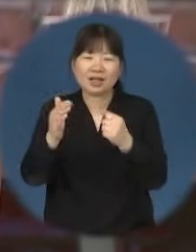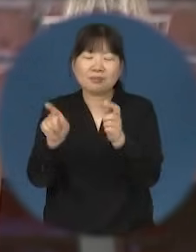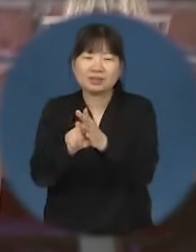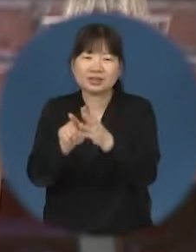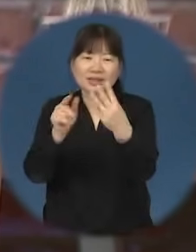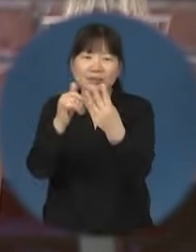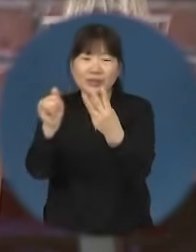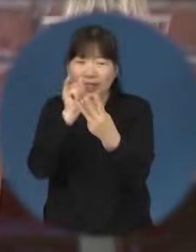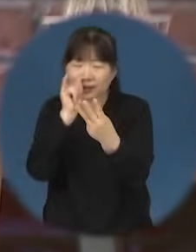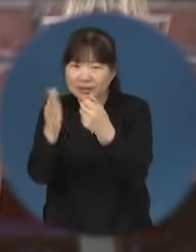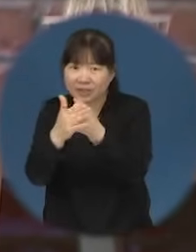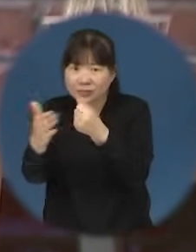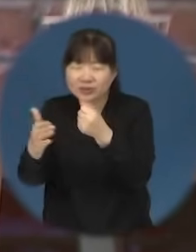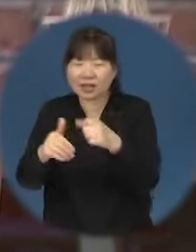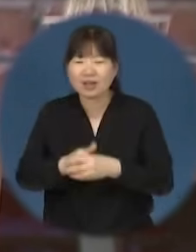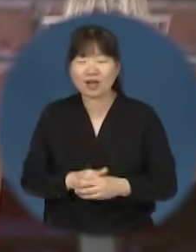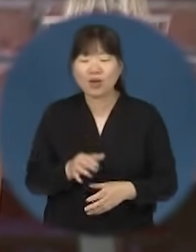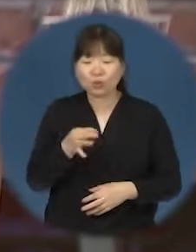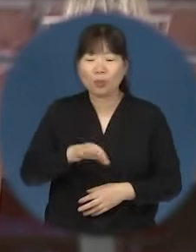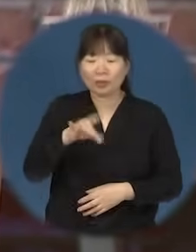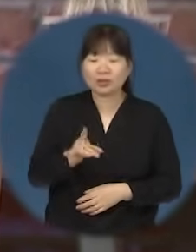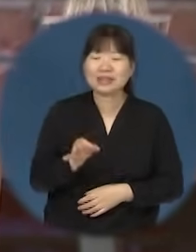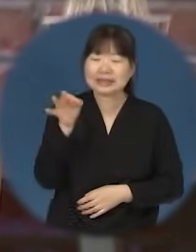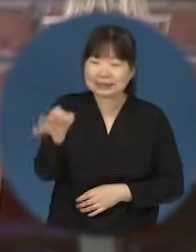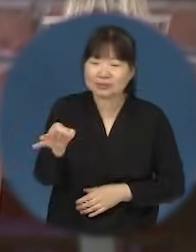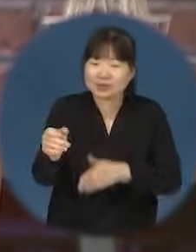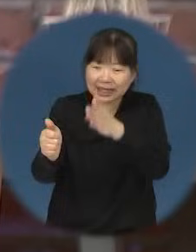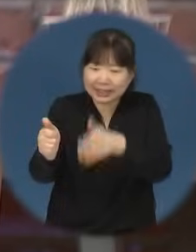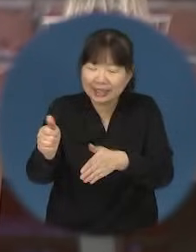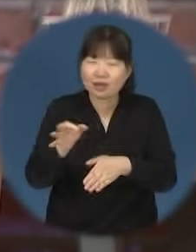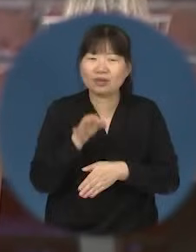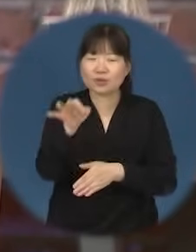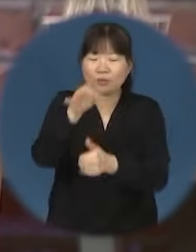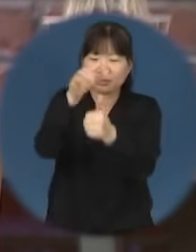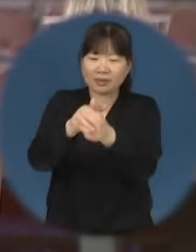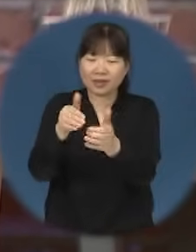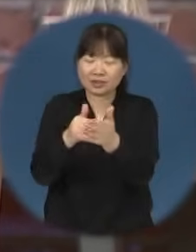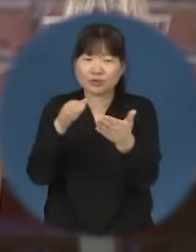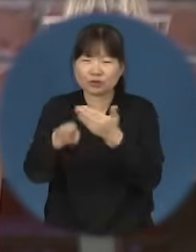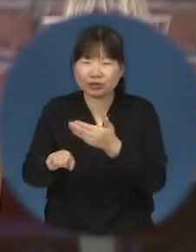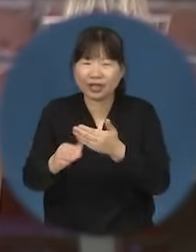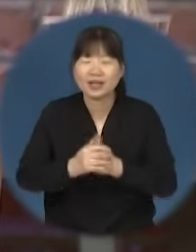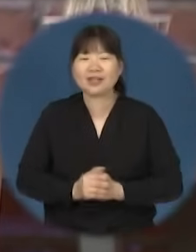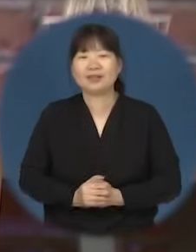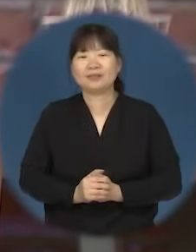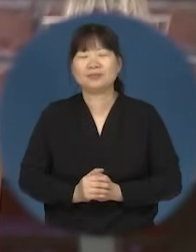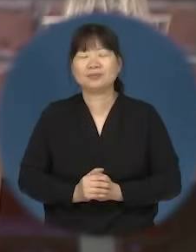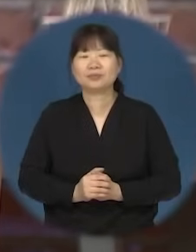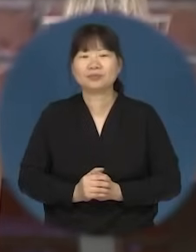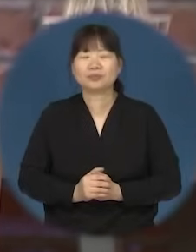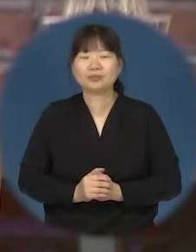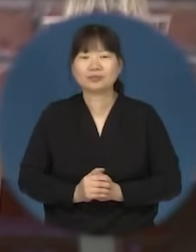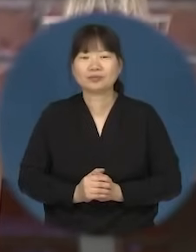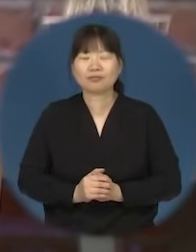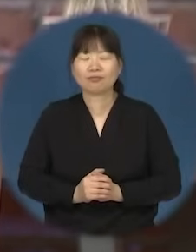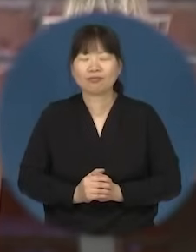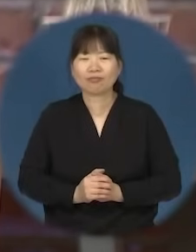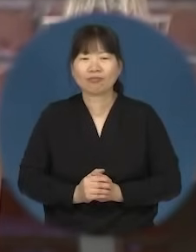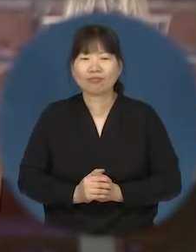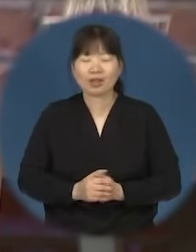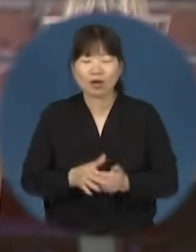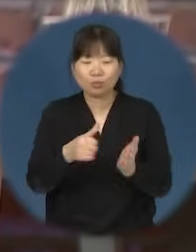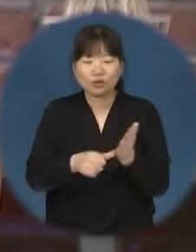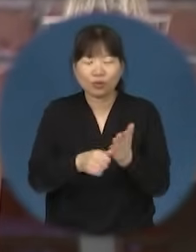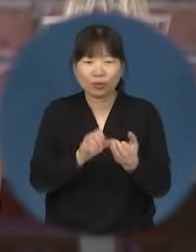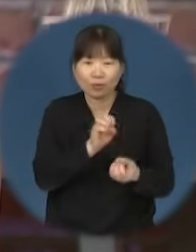야, 돈을 먼저 여기다가 지불하세요. 그래서 이제 돈을 맡겨놓고 그걸 이제 에스크로 한다 그러잖아요. 그 다음에 이제